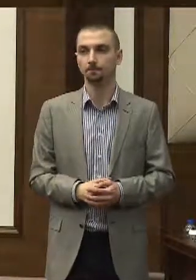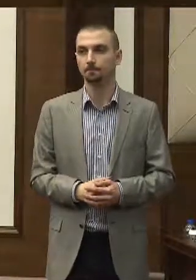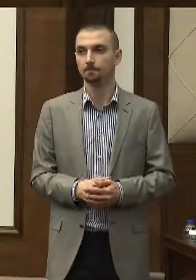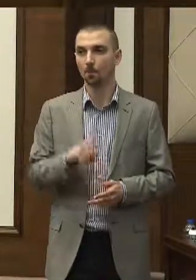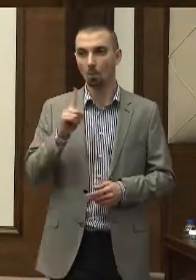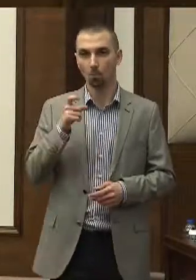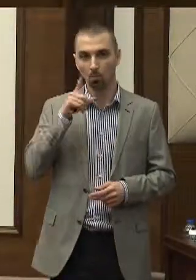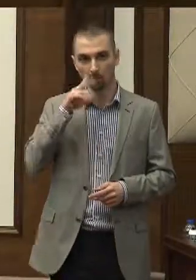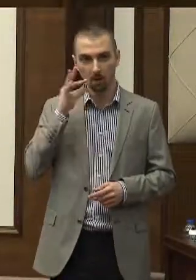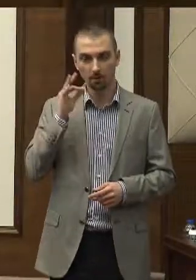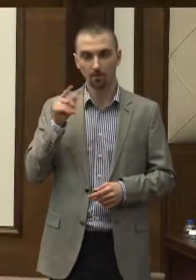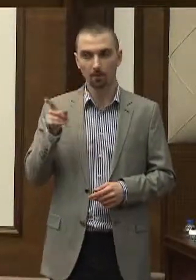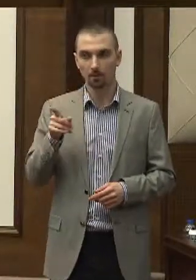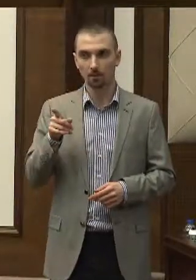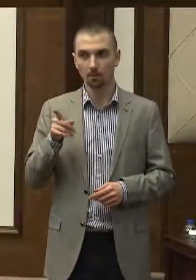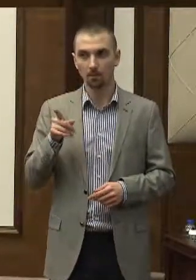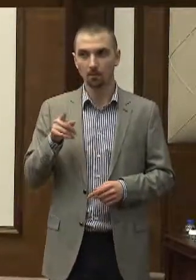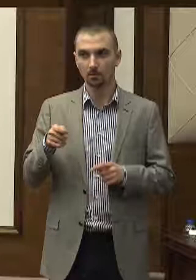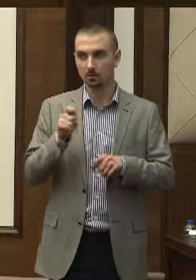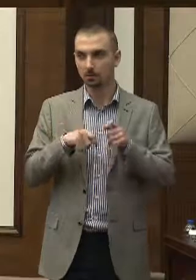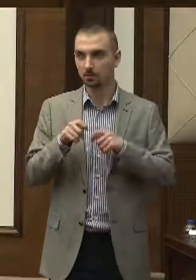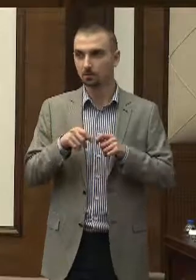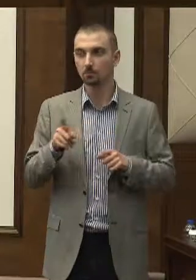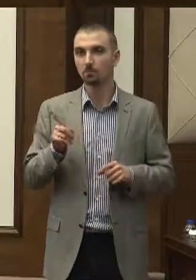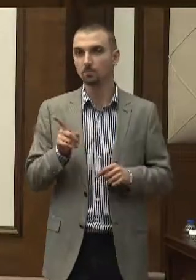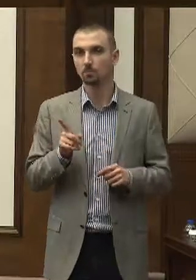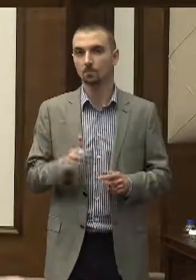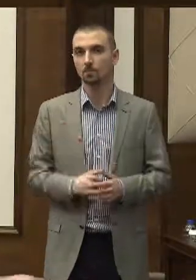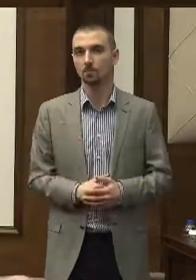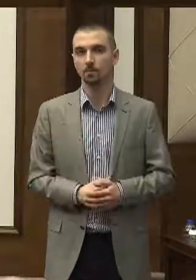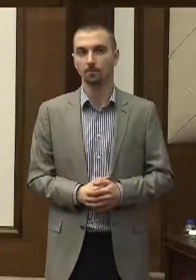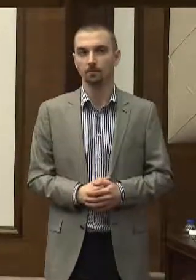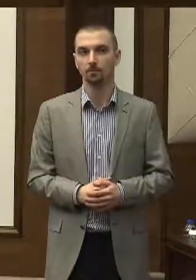19 Mayıs Mahallesi'nde bir trafo yerini